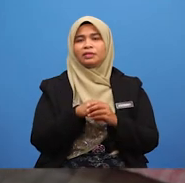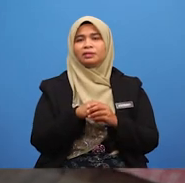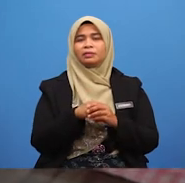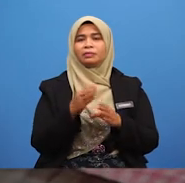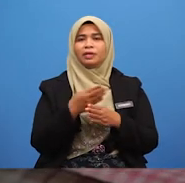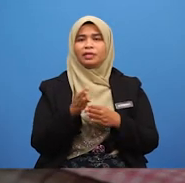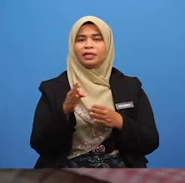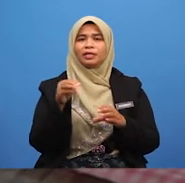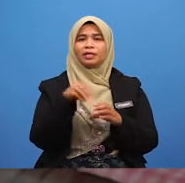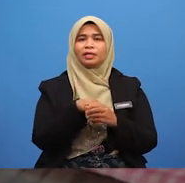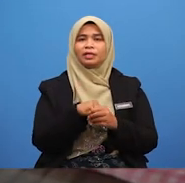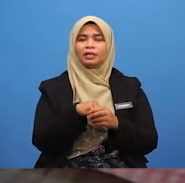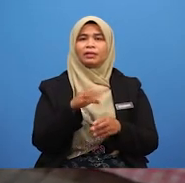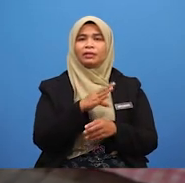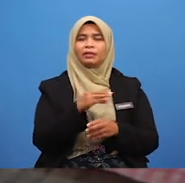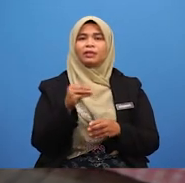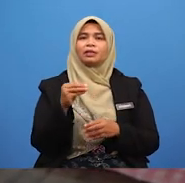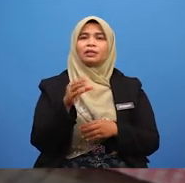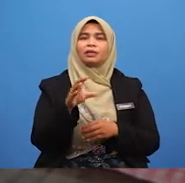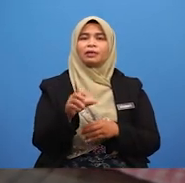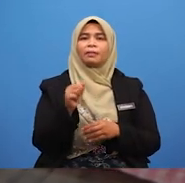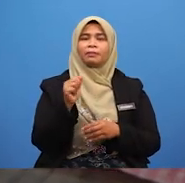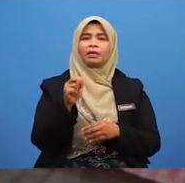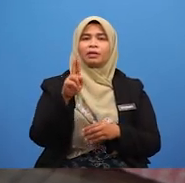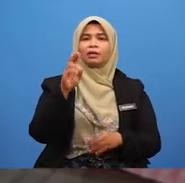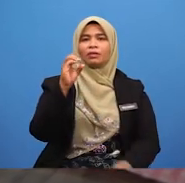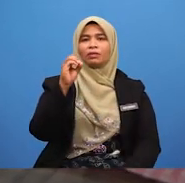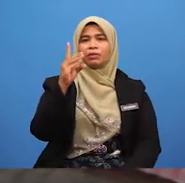dan ambilkan roda surih